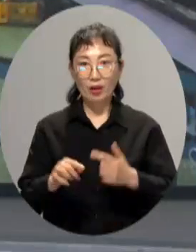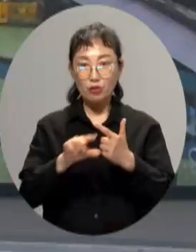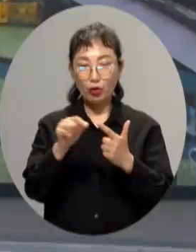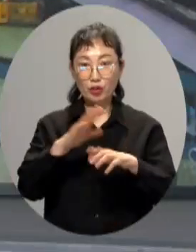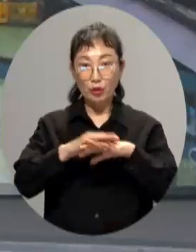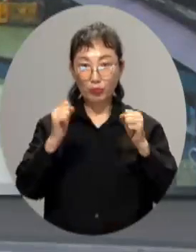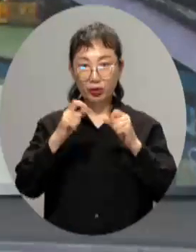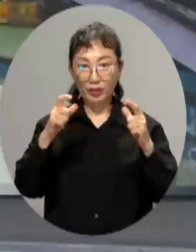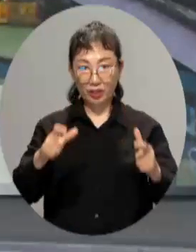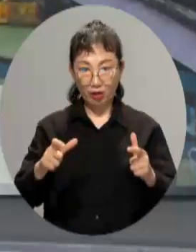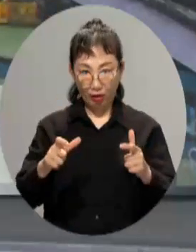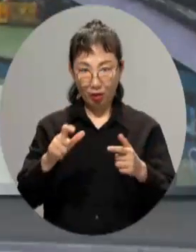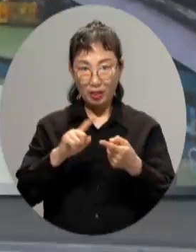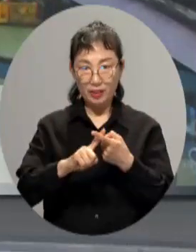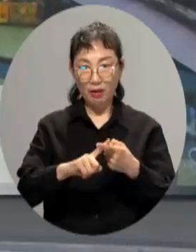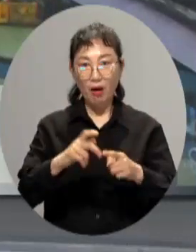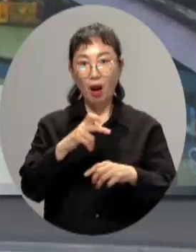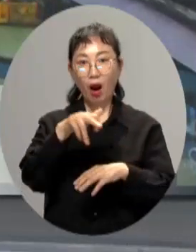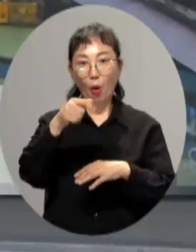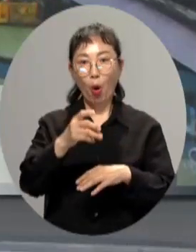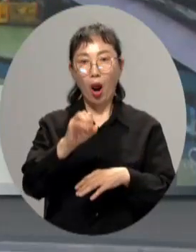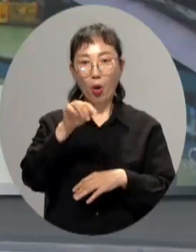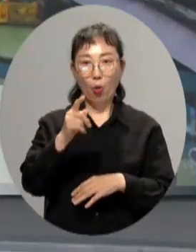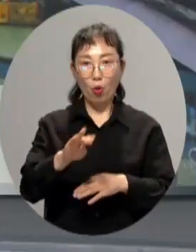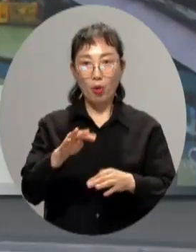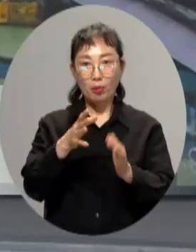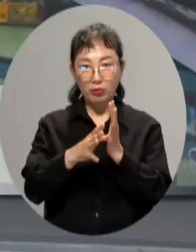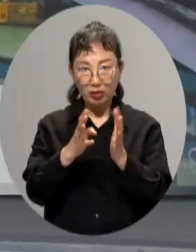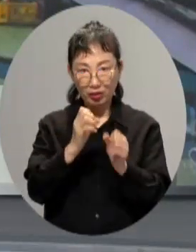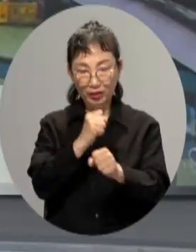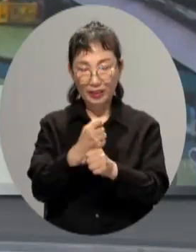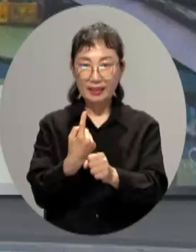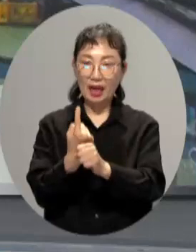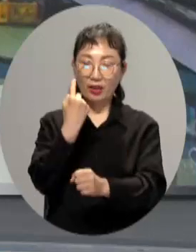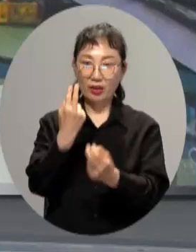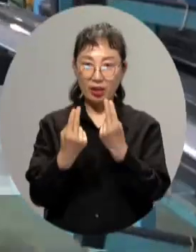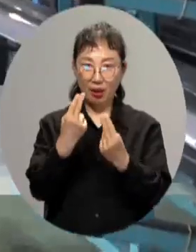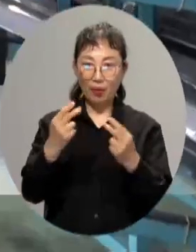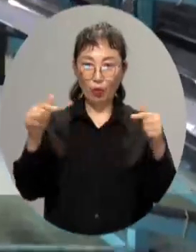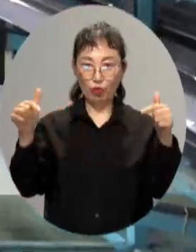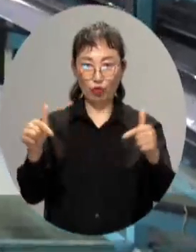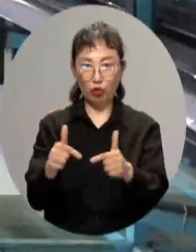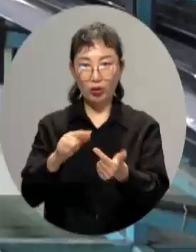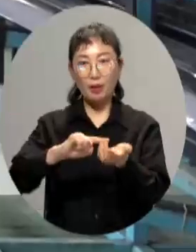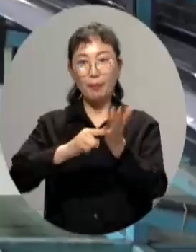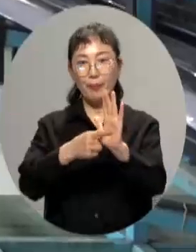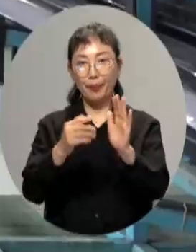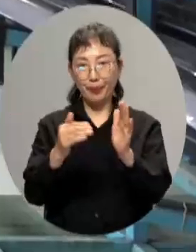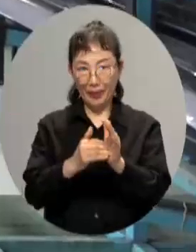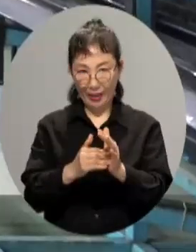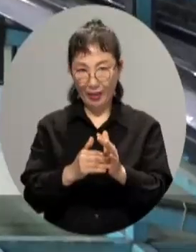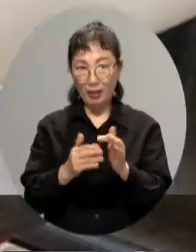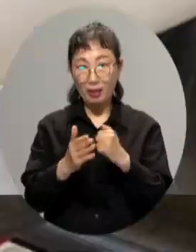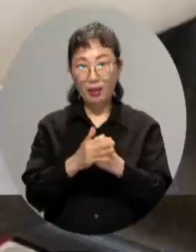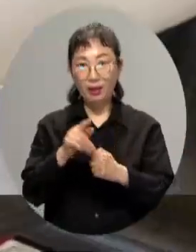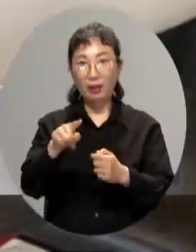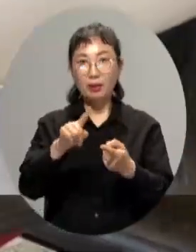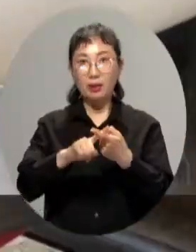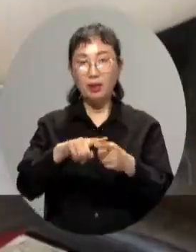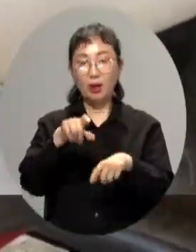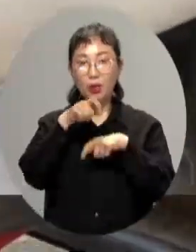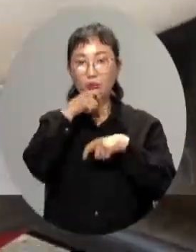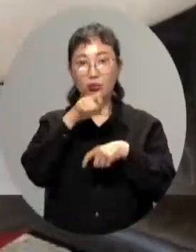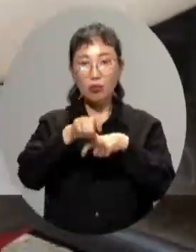6월 전라북도의 광공업 생산과 대형 소매점 판매가 모두 전년대비 감소한 것으로 조사됐습니다 통계청